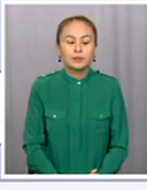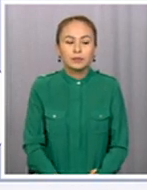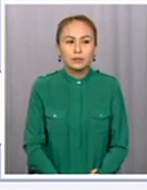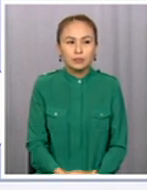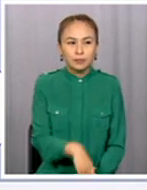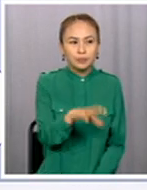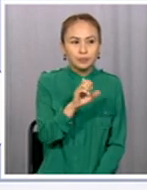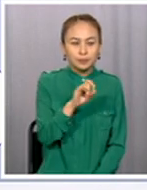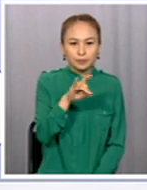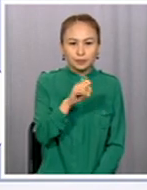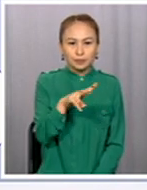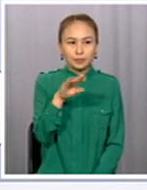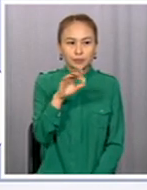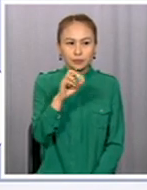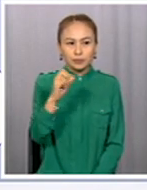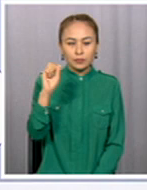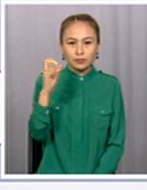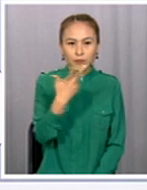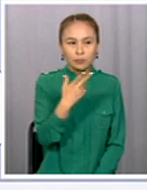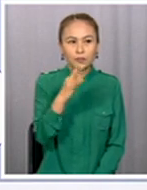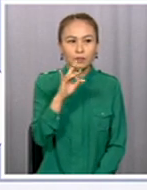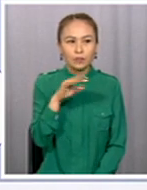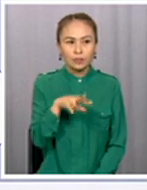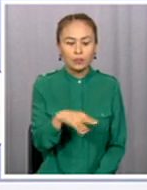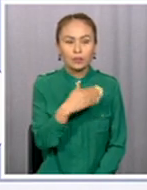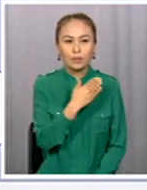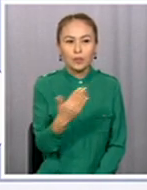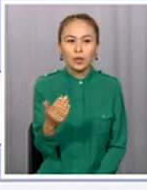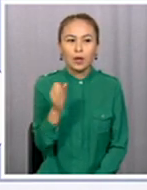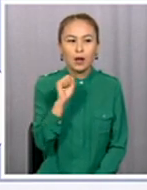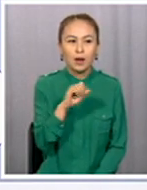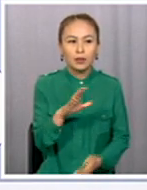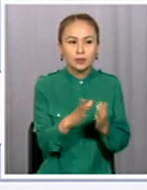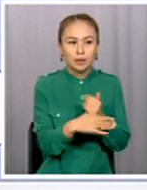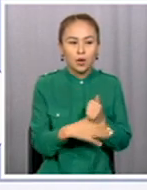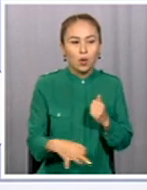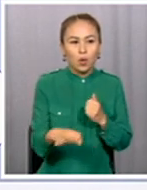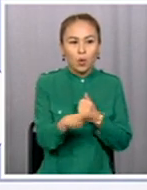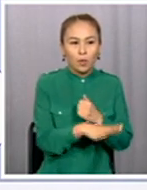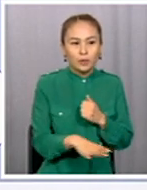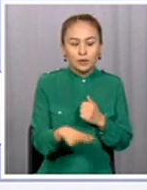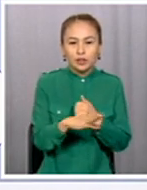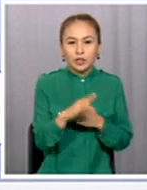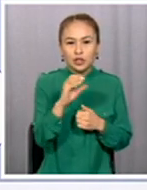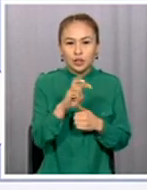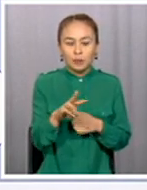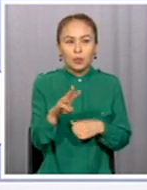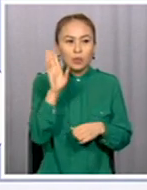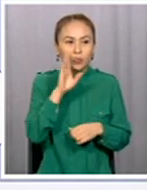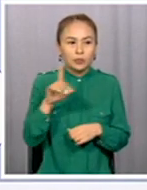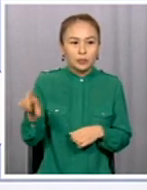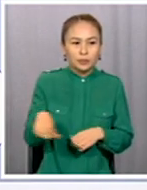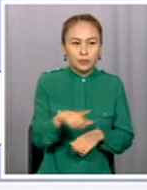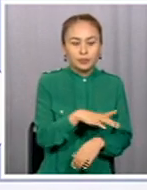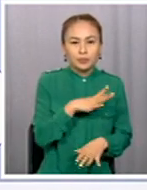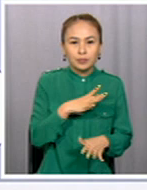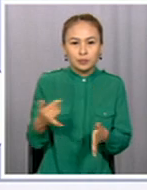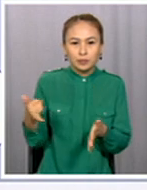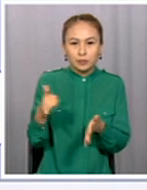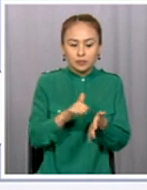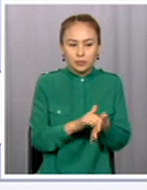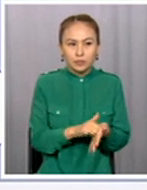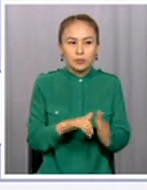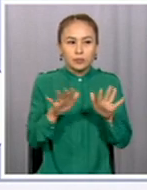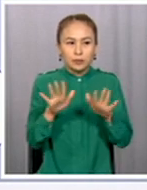Аралтөбе үш қорғаннан тұратын қорым. Ол Атырау облысы Жем өзенінің сол жағалауында орналасқан.